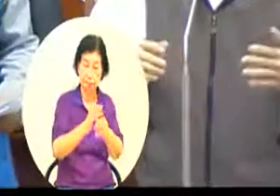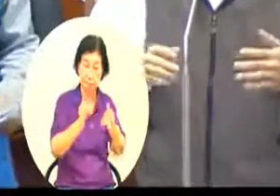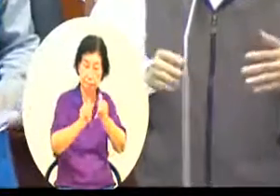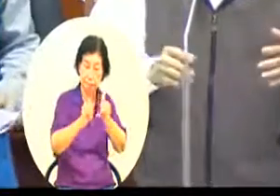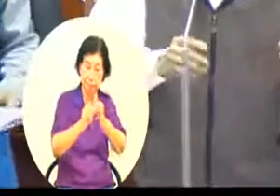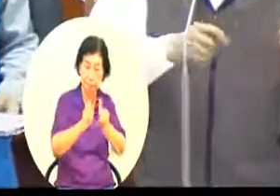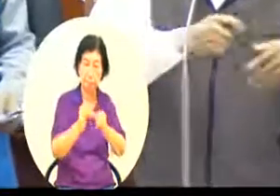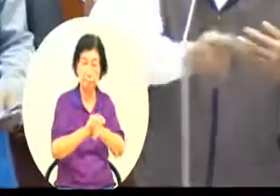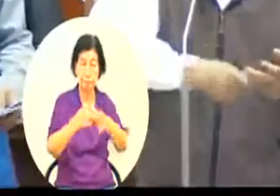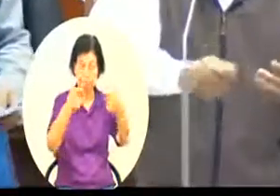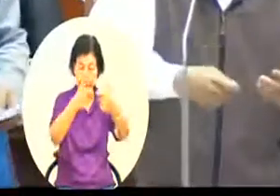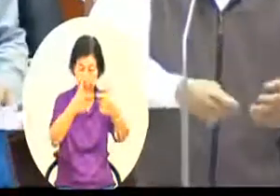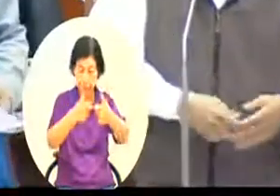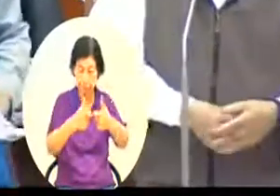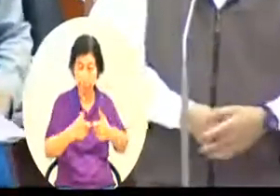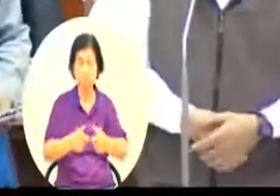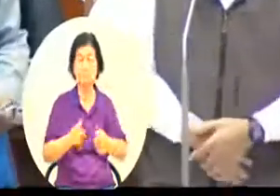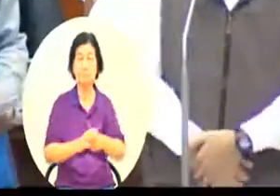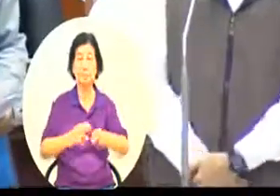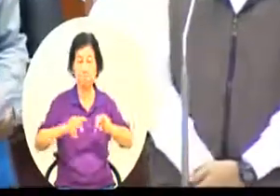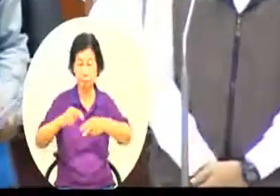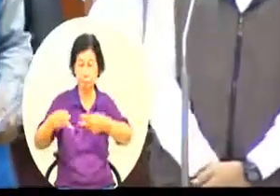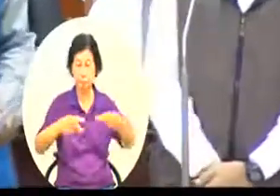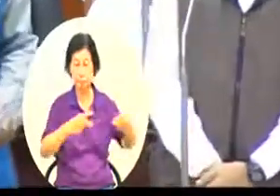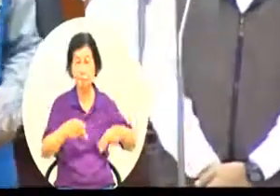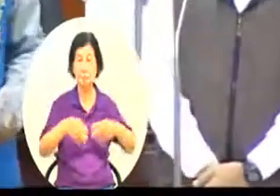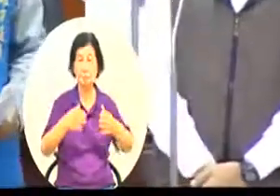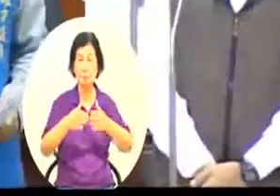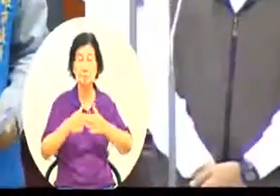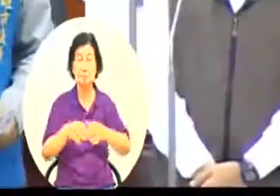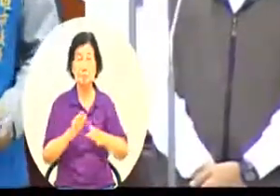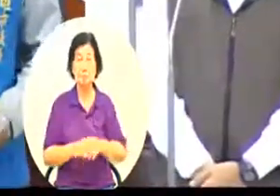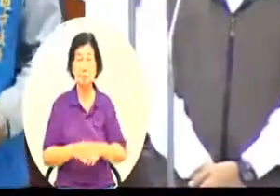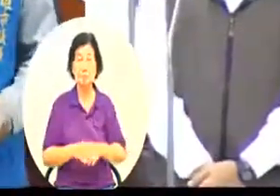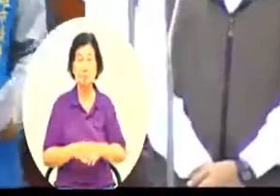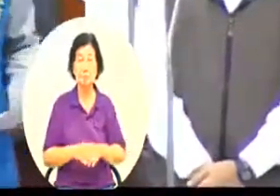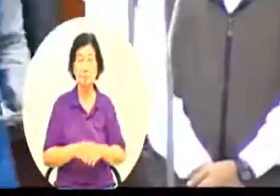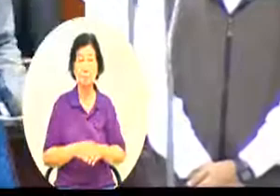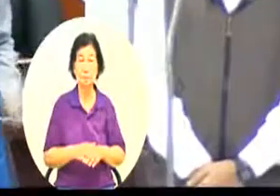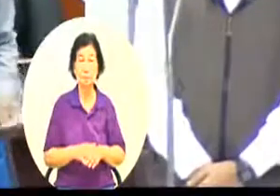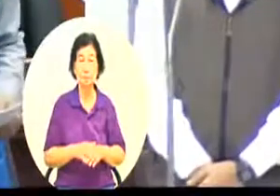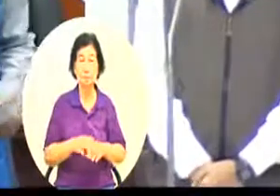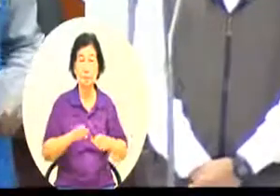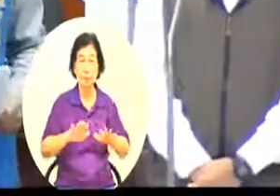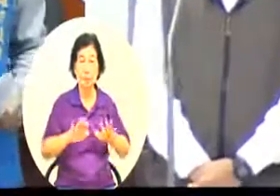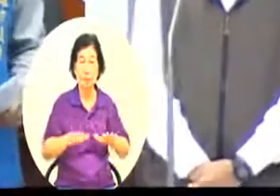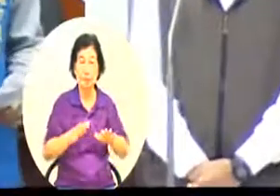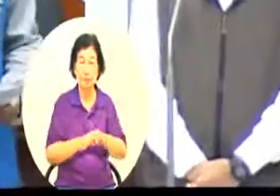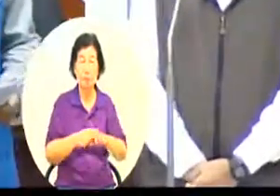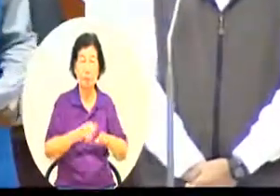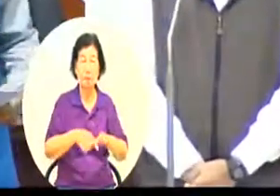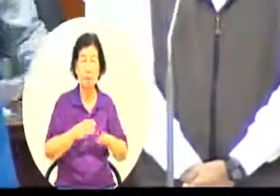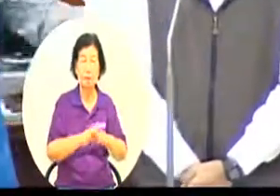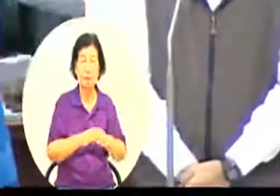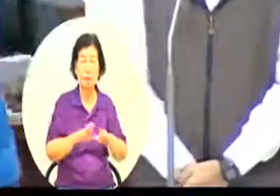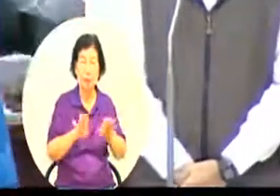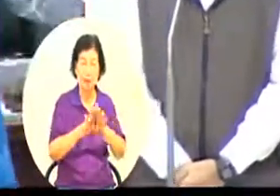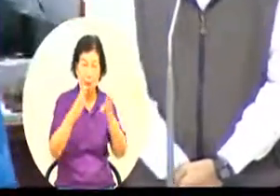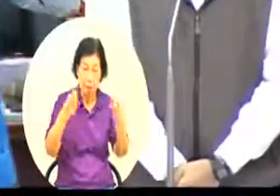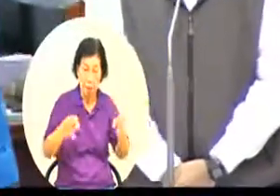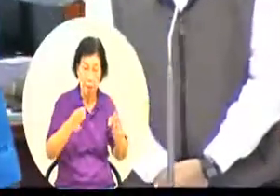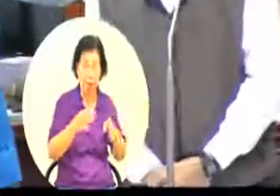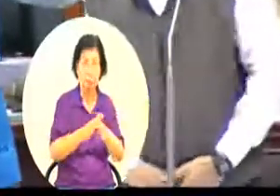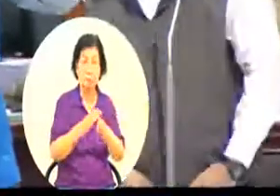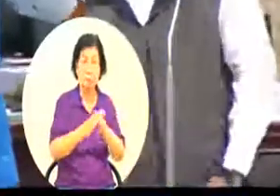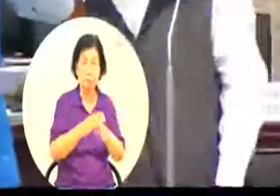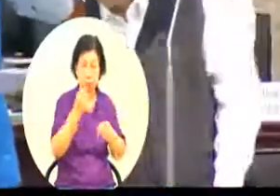慢调整。 到现在，那一方面，到现在啦，很多地方都是一个未开发区一样啊。好，你先请坐，我